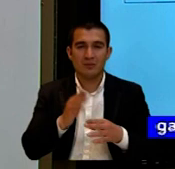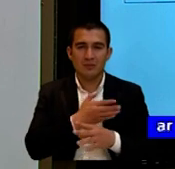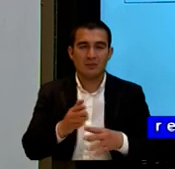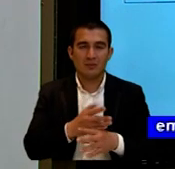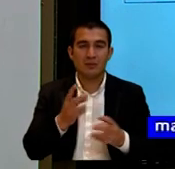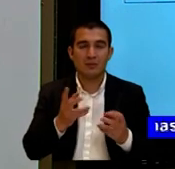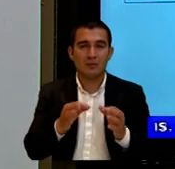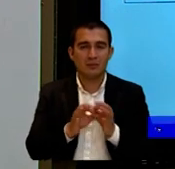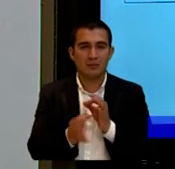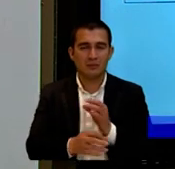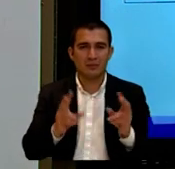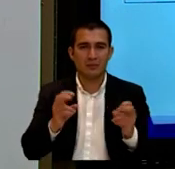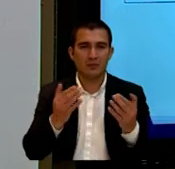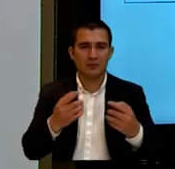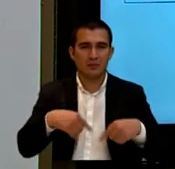қорсатин.